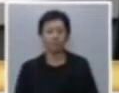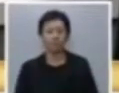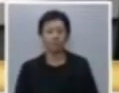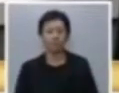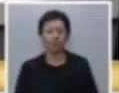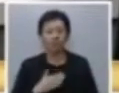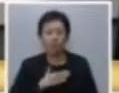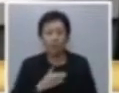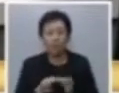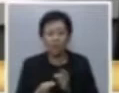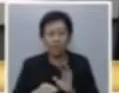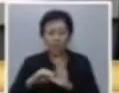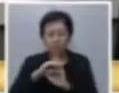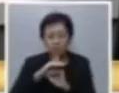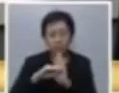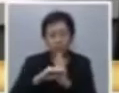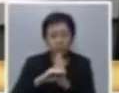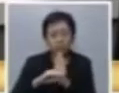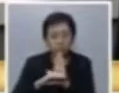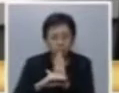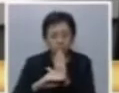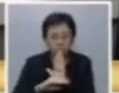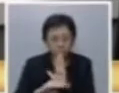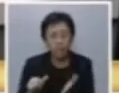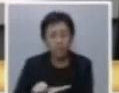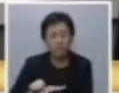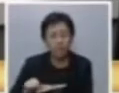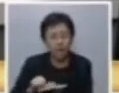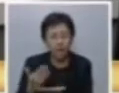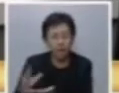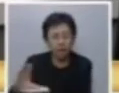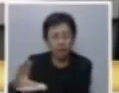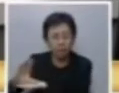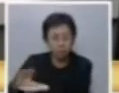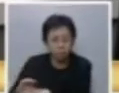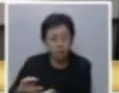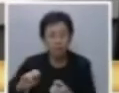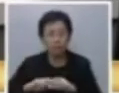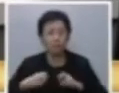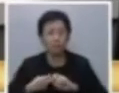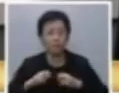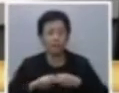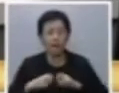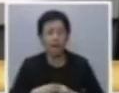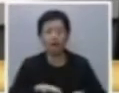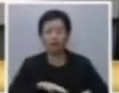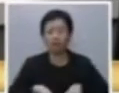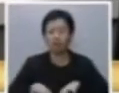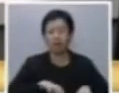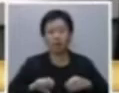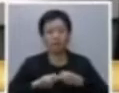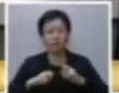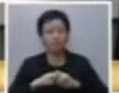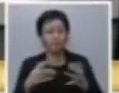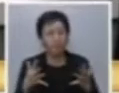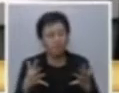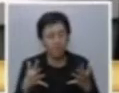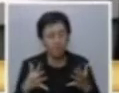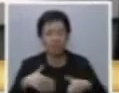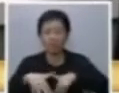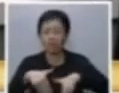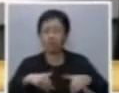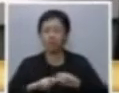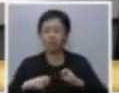นำเรียนท่านประธานไปเนี่ยถ้าปรับไปแล้วนะครับไม่กระทบต่อการบริหารราชการแผ่นดินไม่กระทบต่อพี่น้องประชาชน